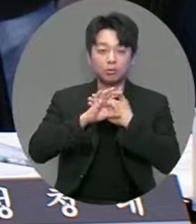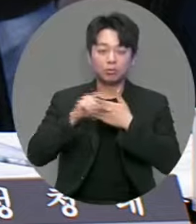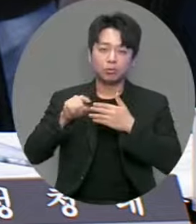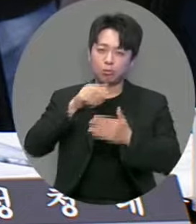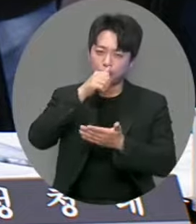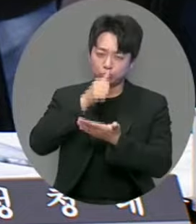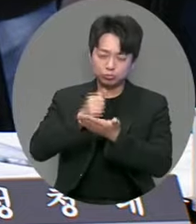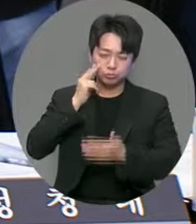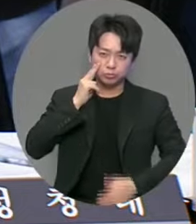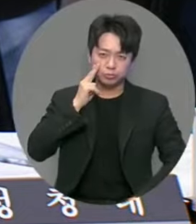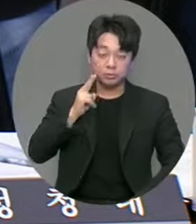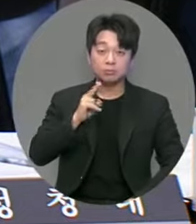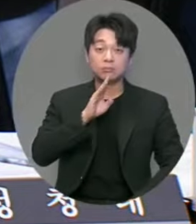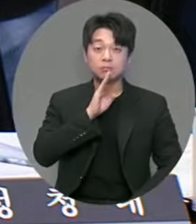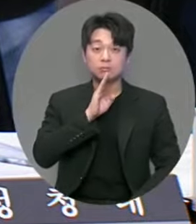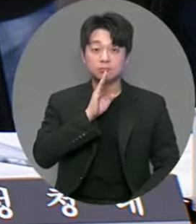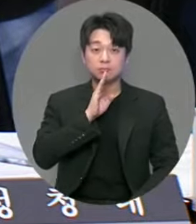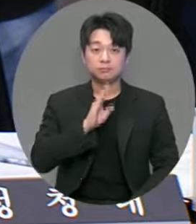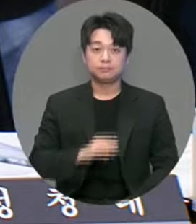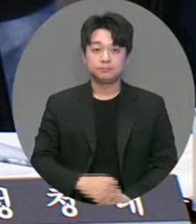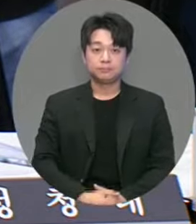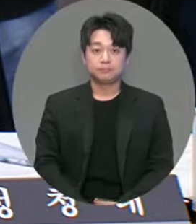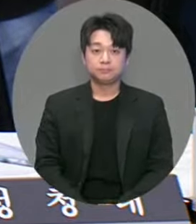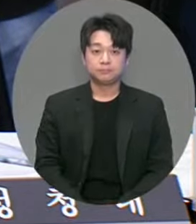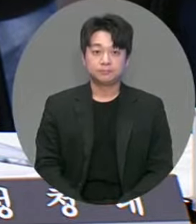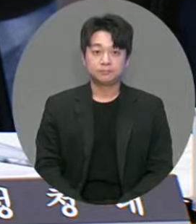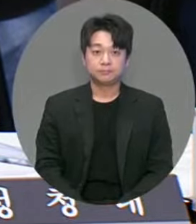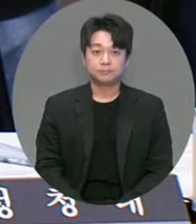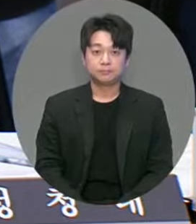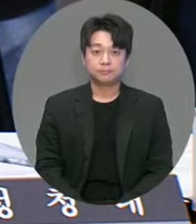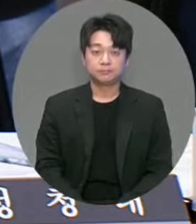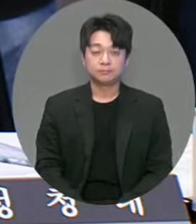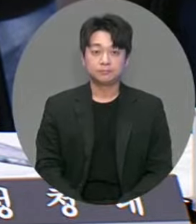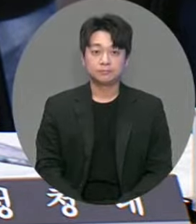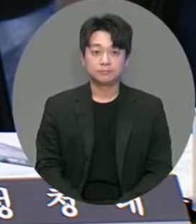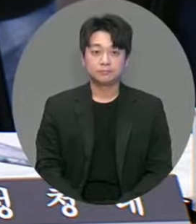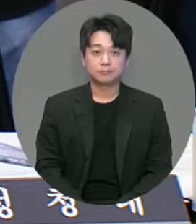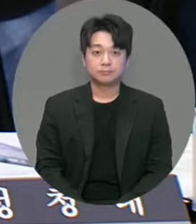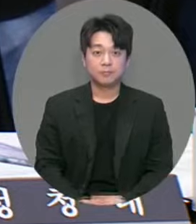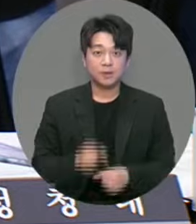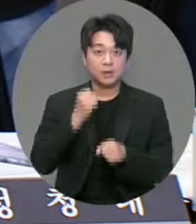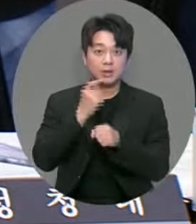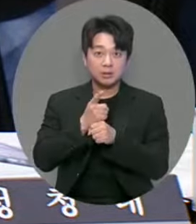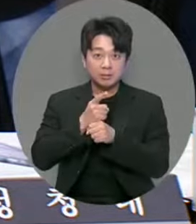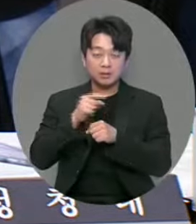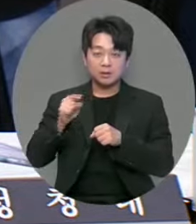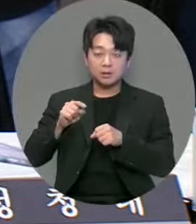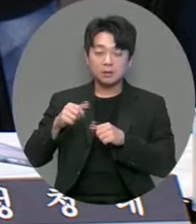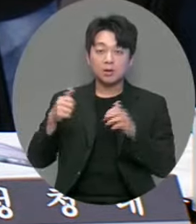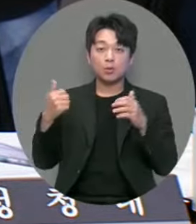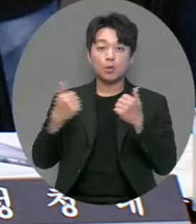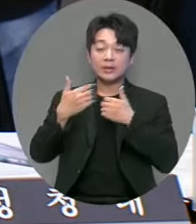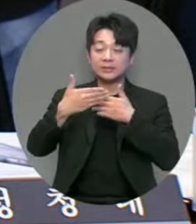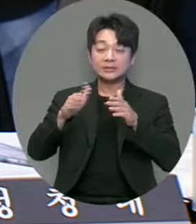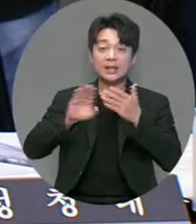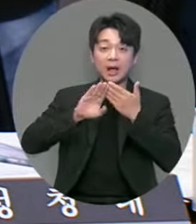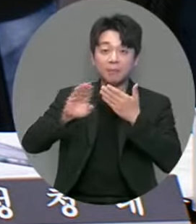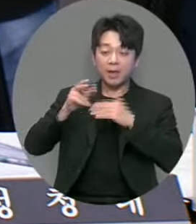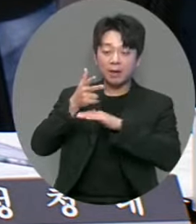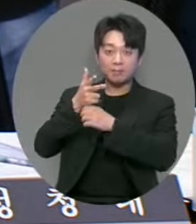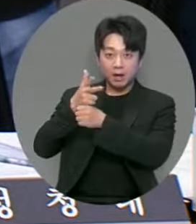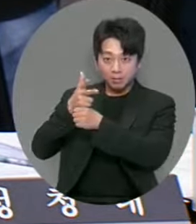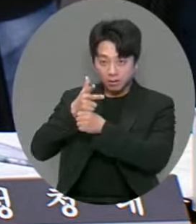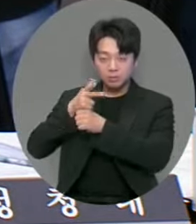범죄에 해당됩니다. 지금 다 아마 방송 카메라들이 다 체증을 했을 것으로 보고 이 부분에